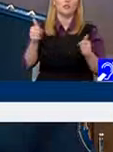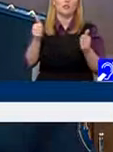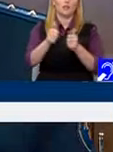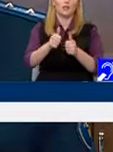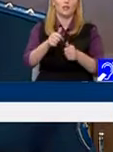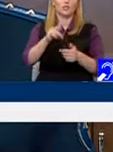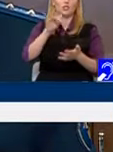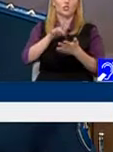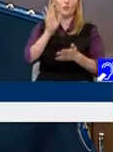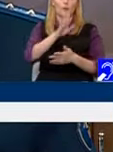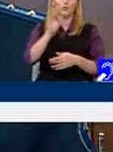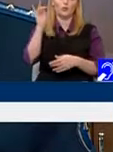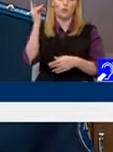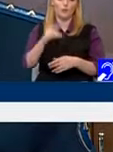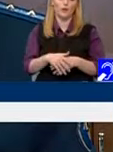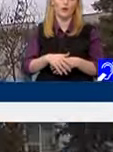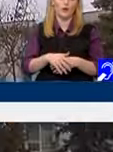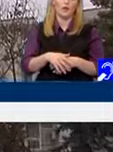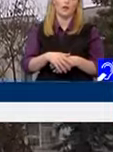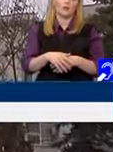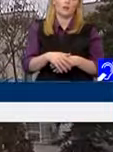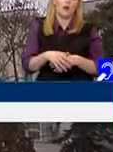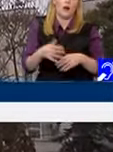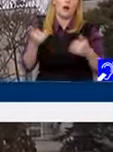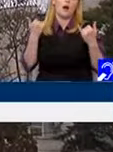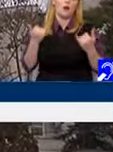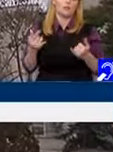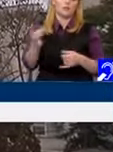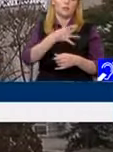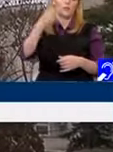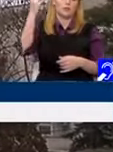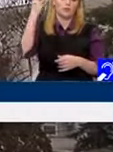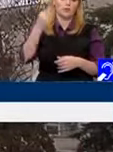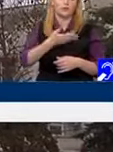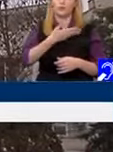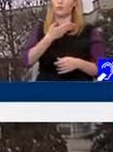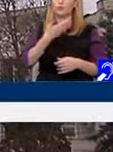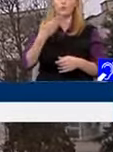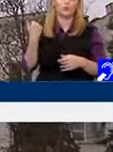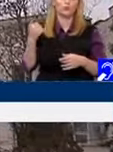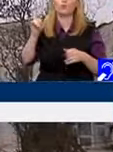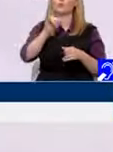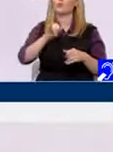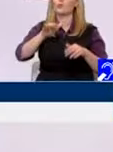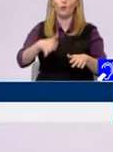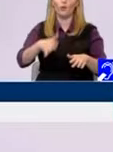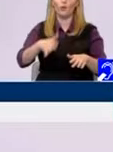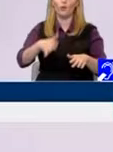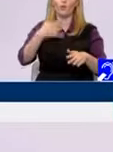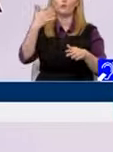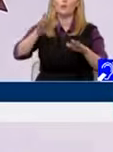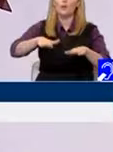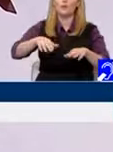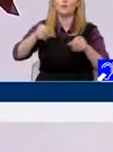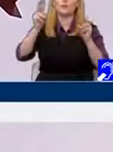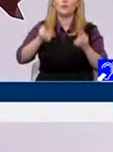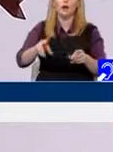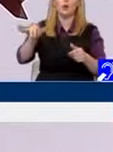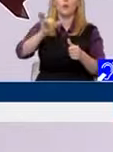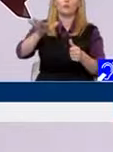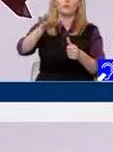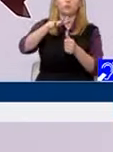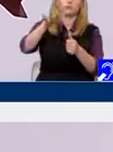Copilului și este vorba de Spitalul Clinic Republican. Astăzi, în Republica Moldova, nu sunt piste de aterizare pentru elicopterele SMURT de la Iași sau Galați,